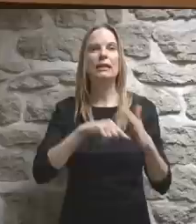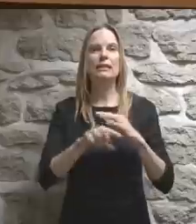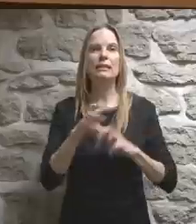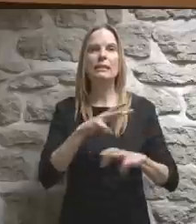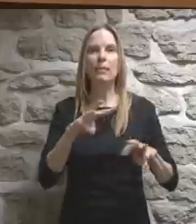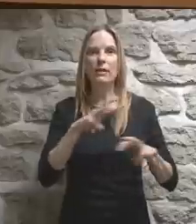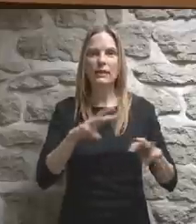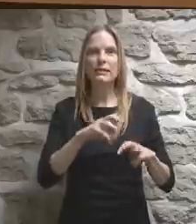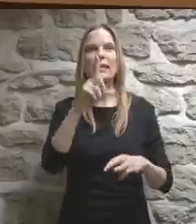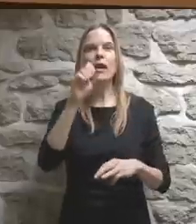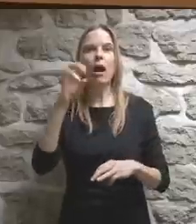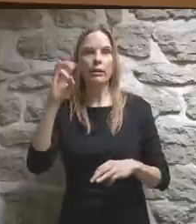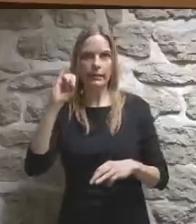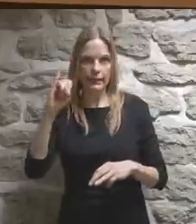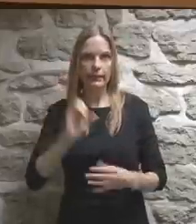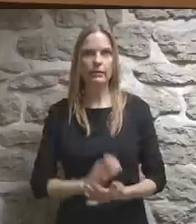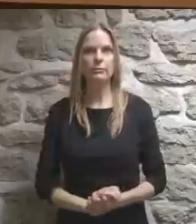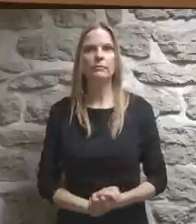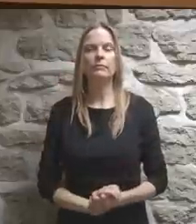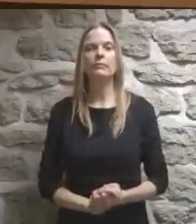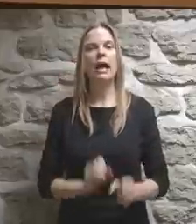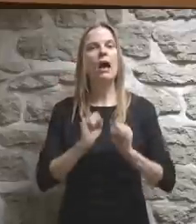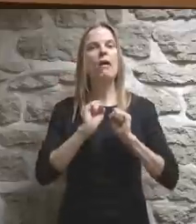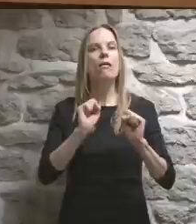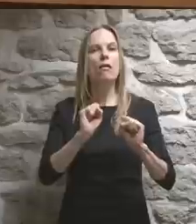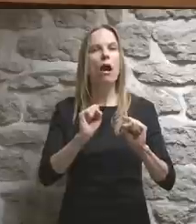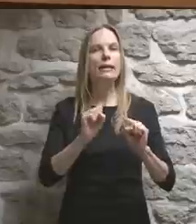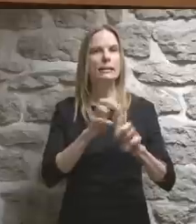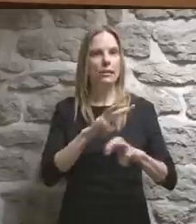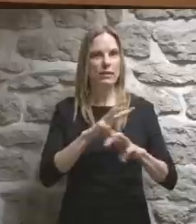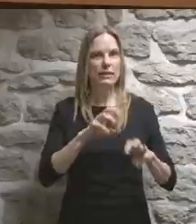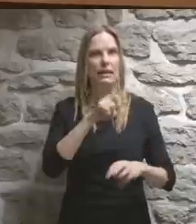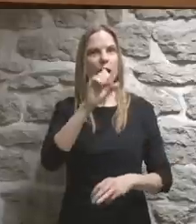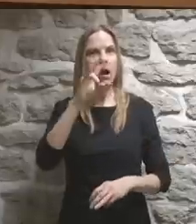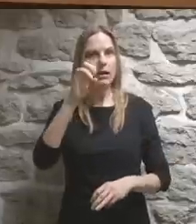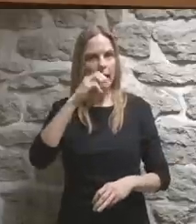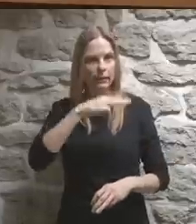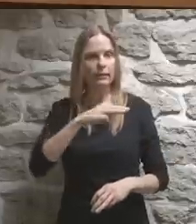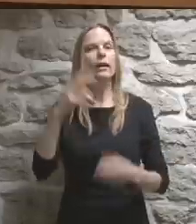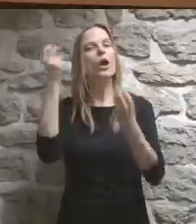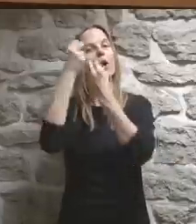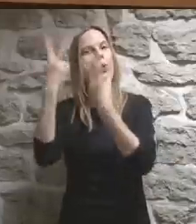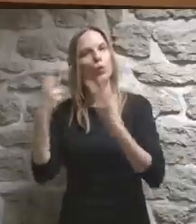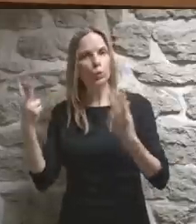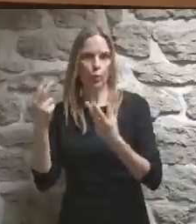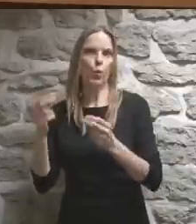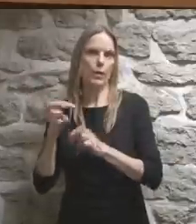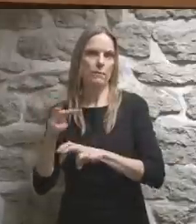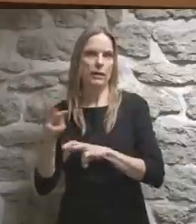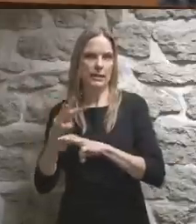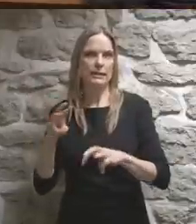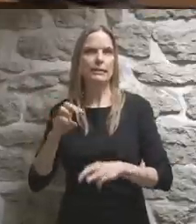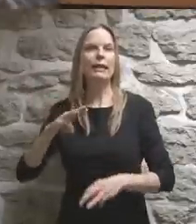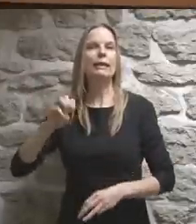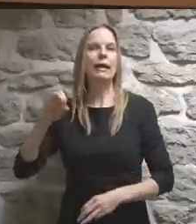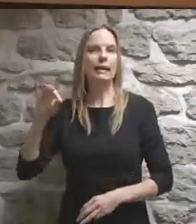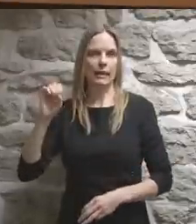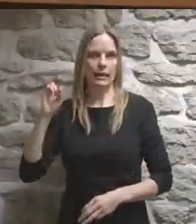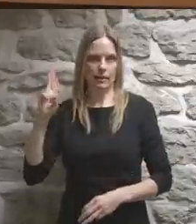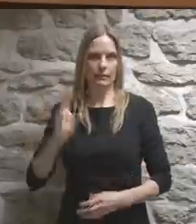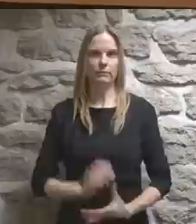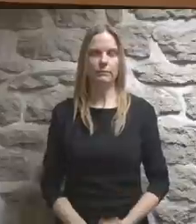siseminister Kristian Jani, kaitseminister Kalle Laanet ja kultuuriminister Tiit Terik.